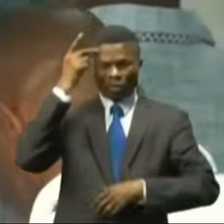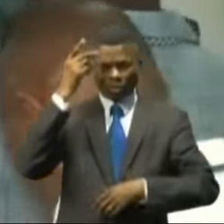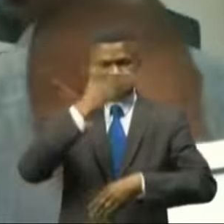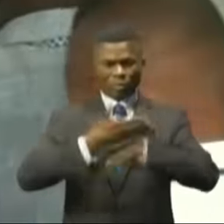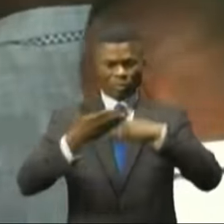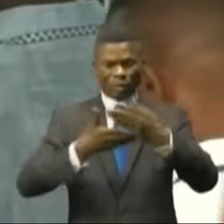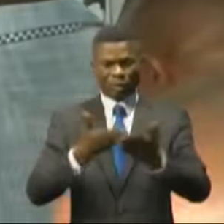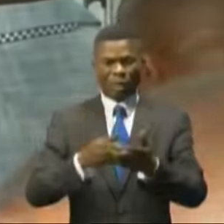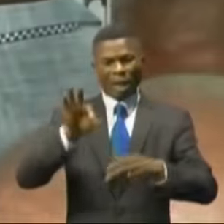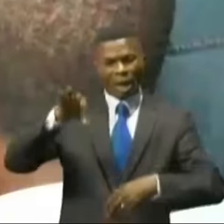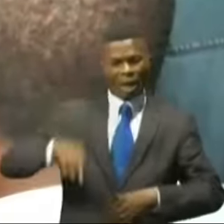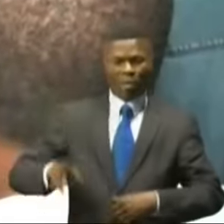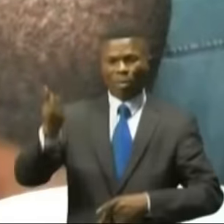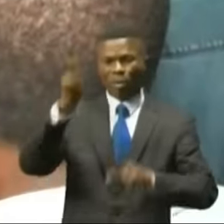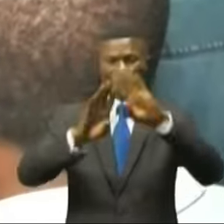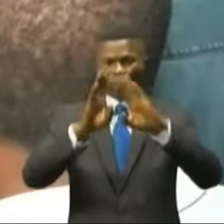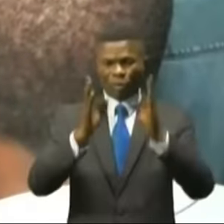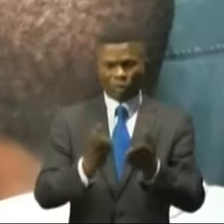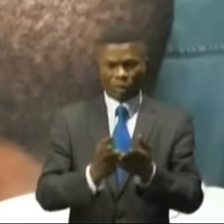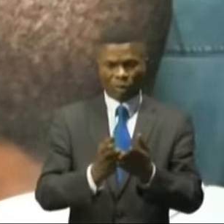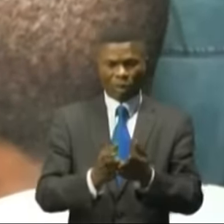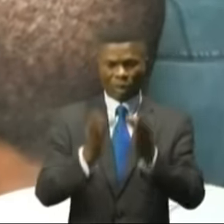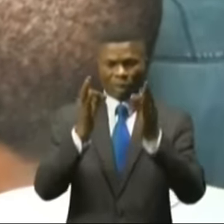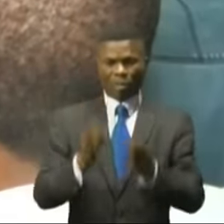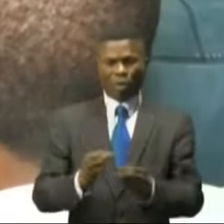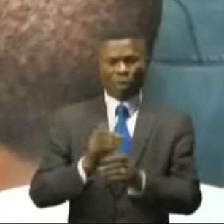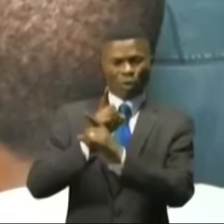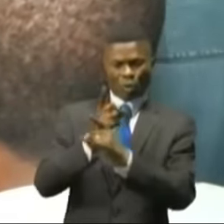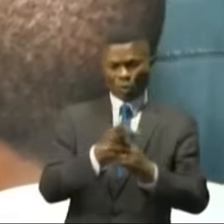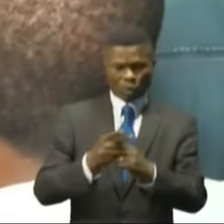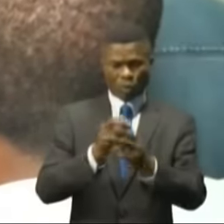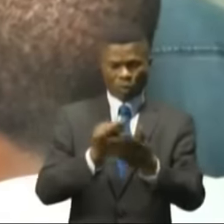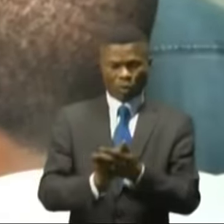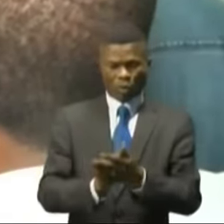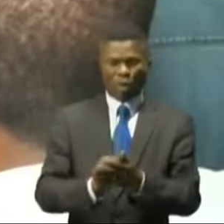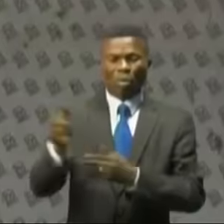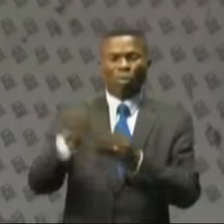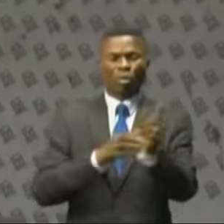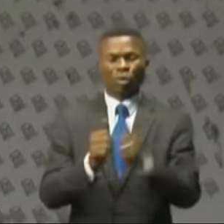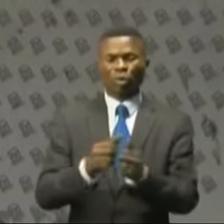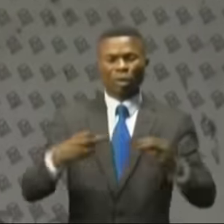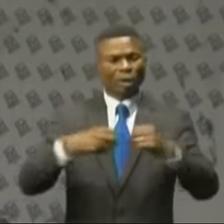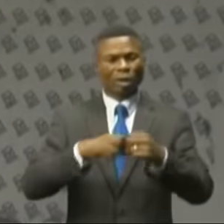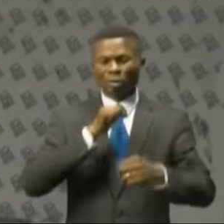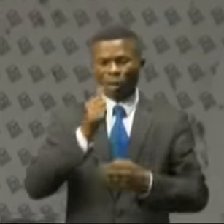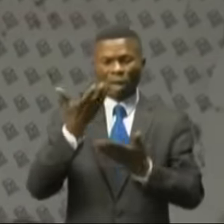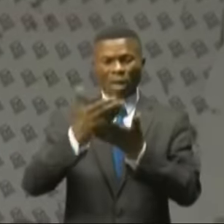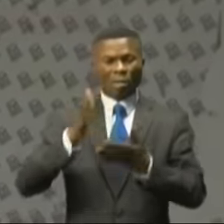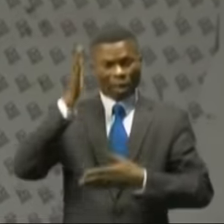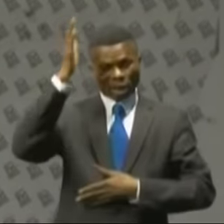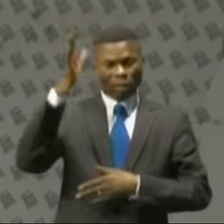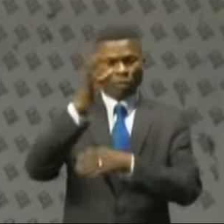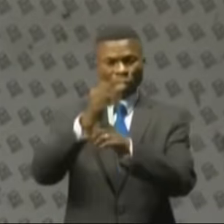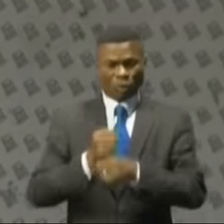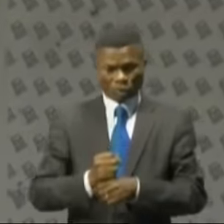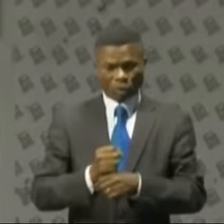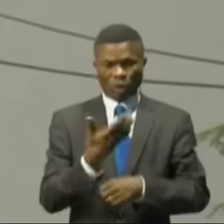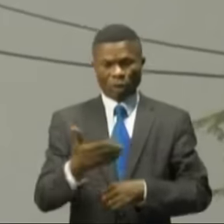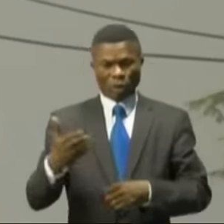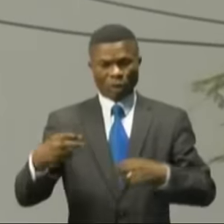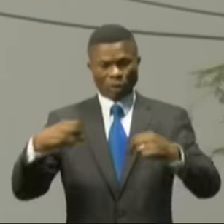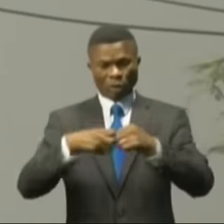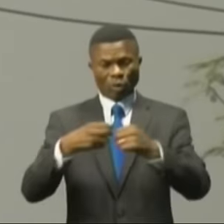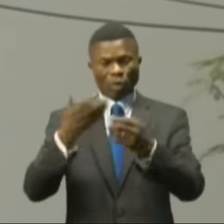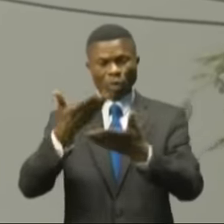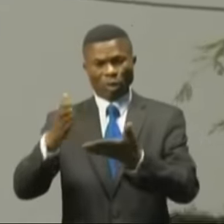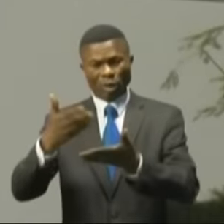de la population. Elle doit en devenir la gardienne pour éviter le vandalisme. La prochaine et dernière réception des infrastructures de